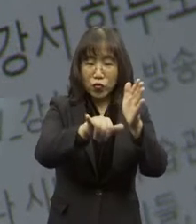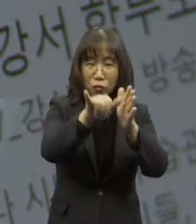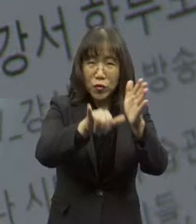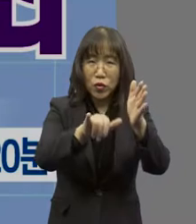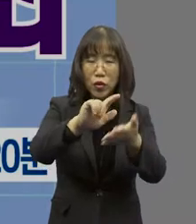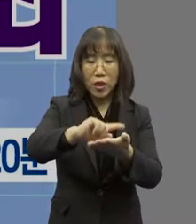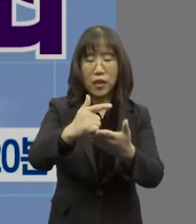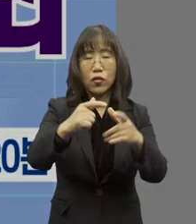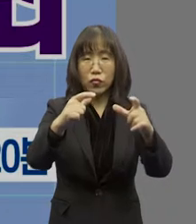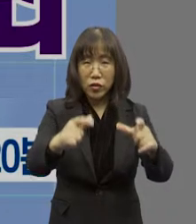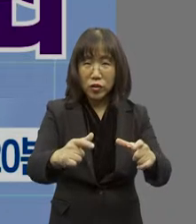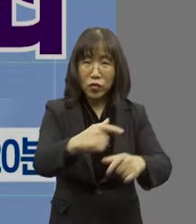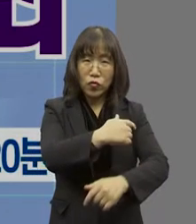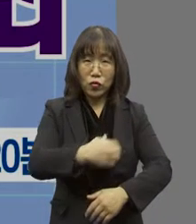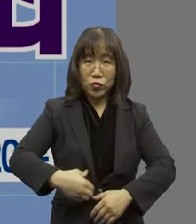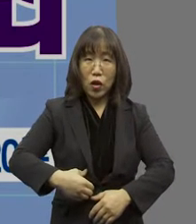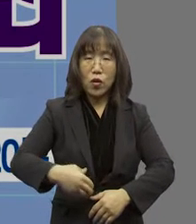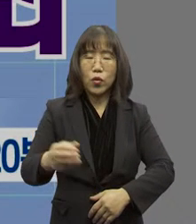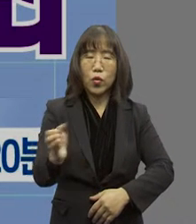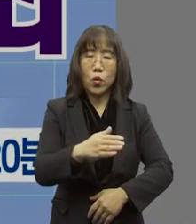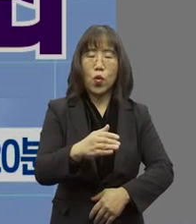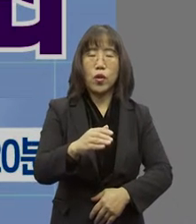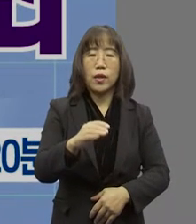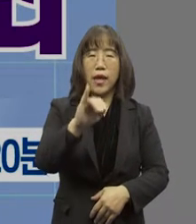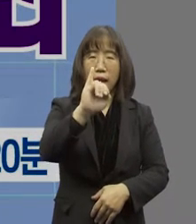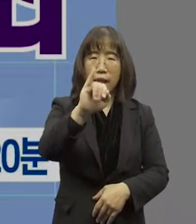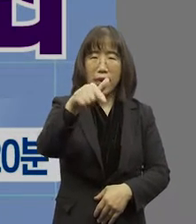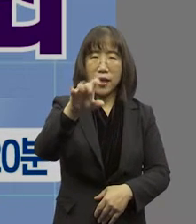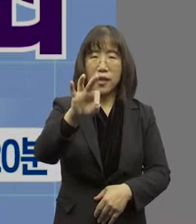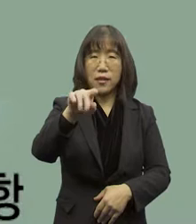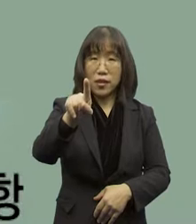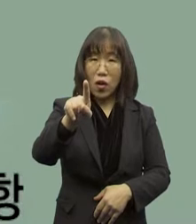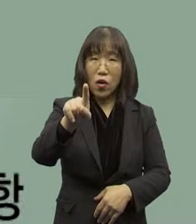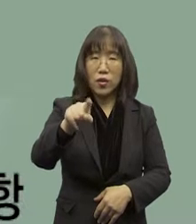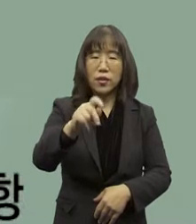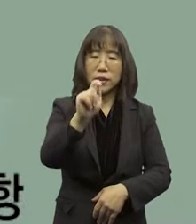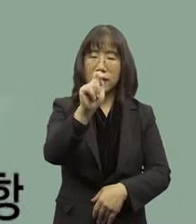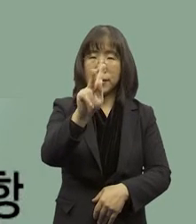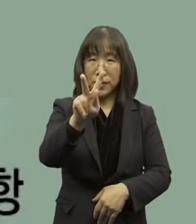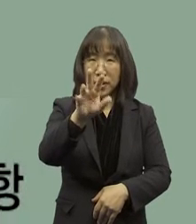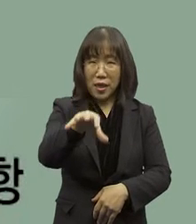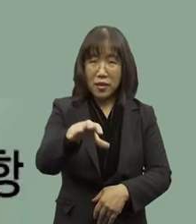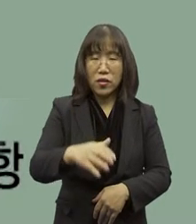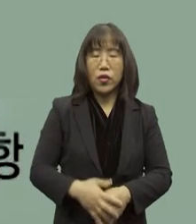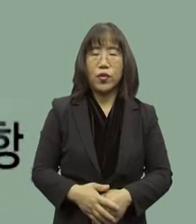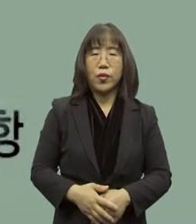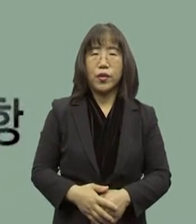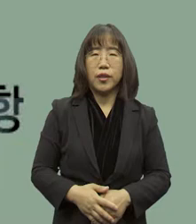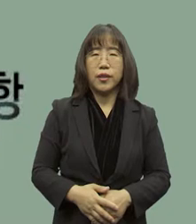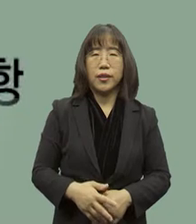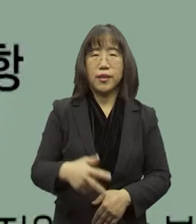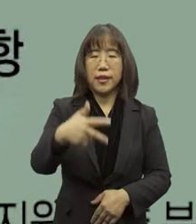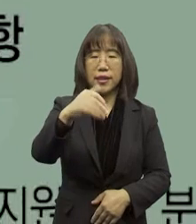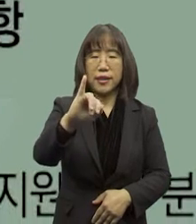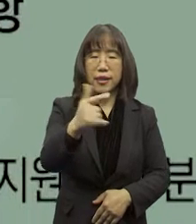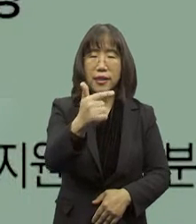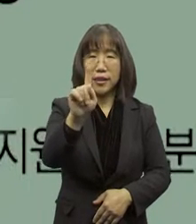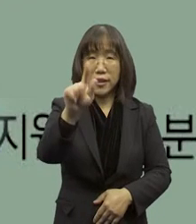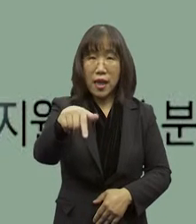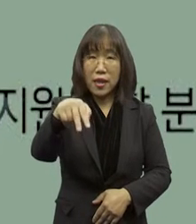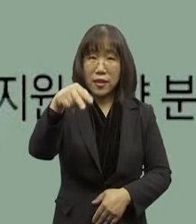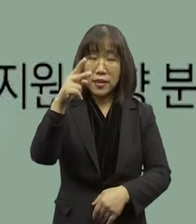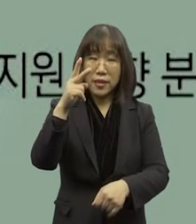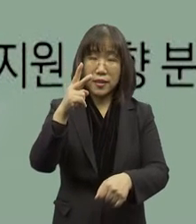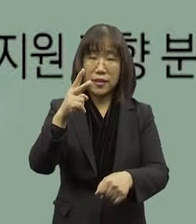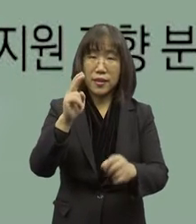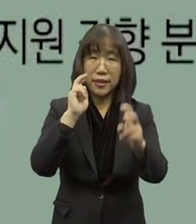채널에서 2021학년도 온라인 대입 정시 설명회가 진행됩니다. 설명회에는 진학사 우연철